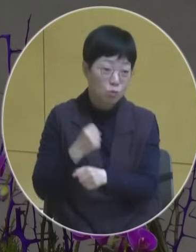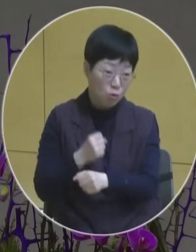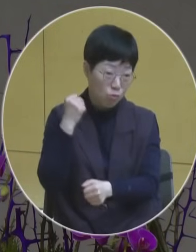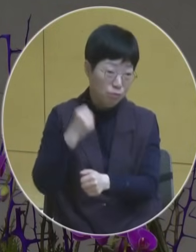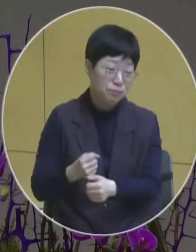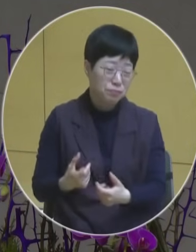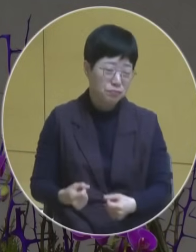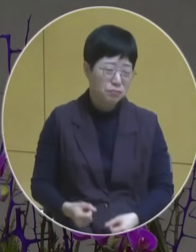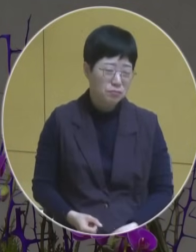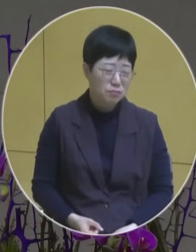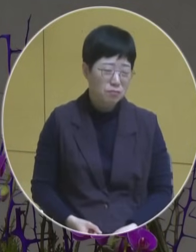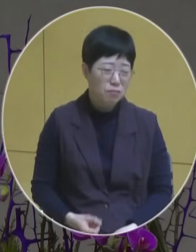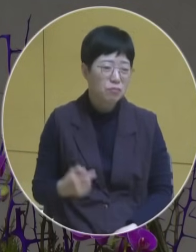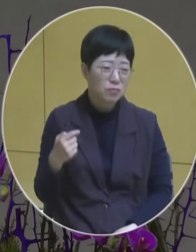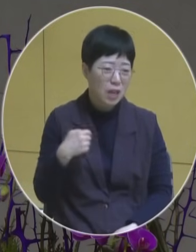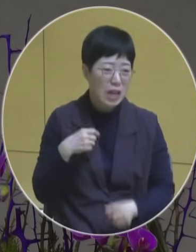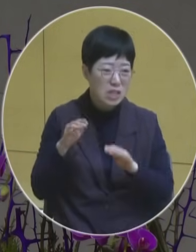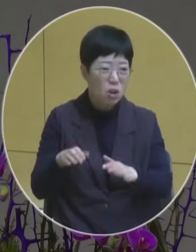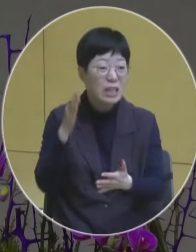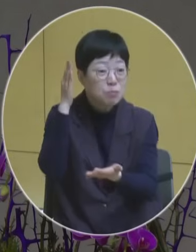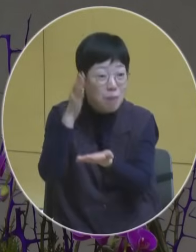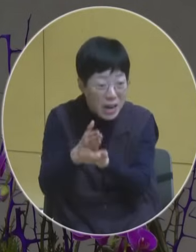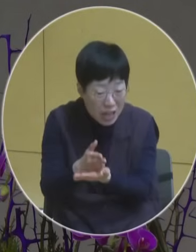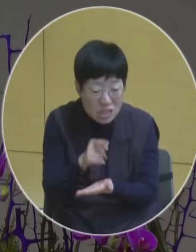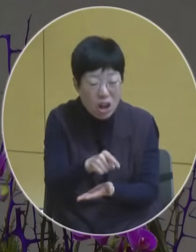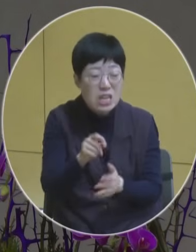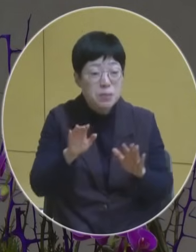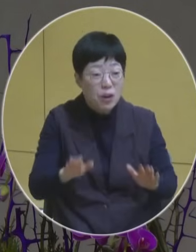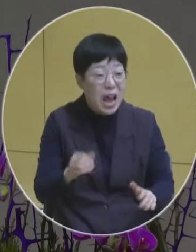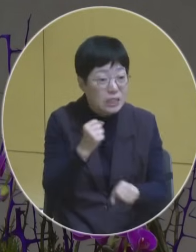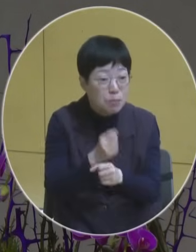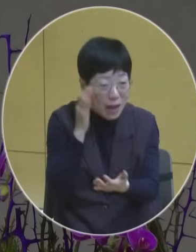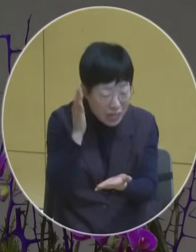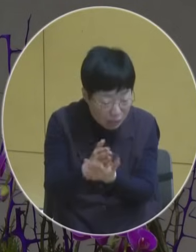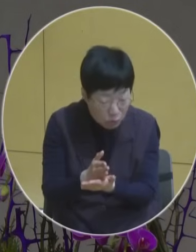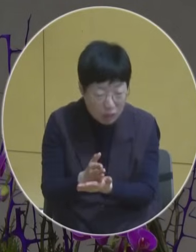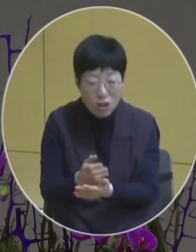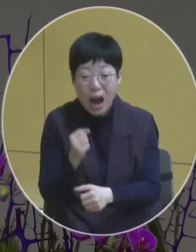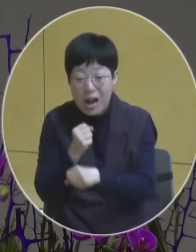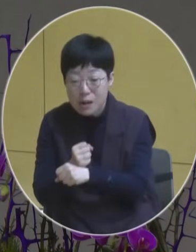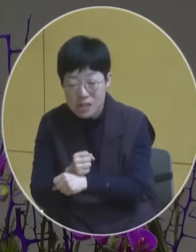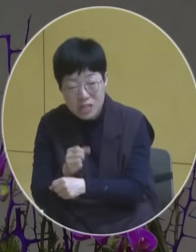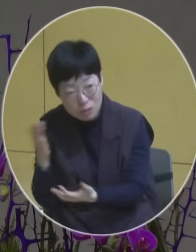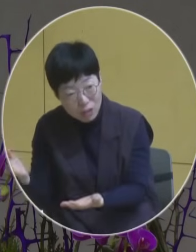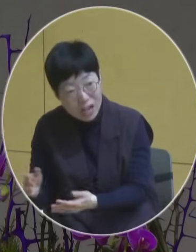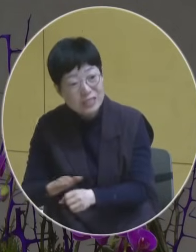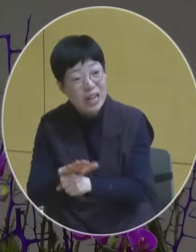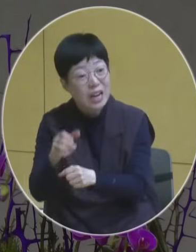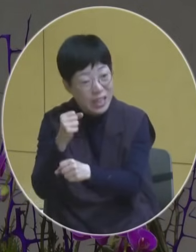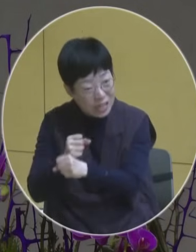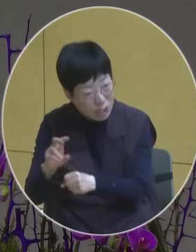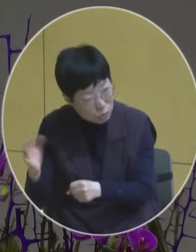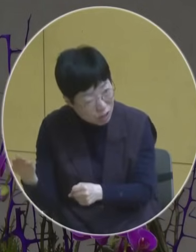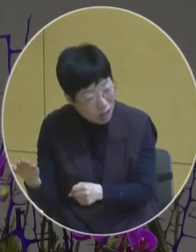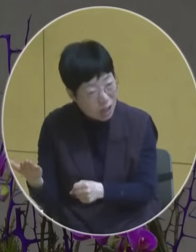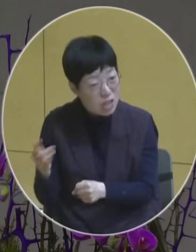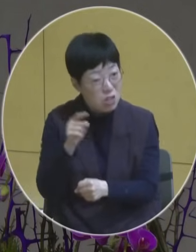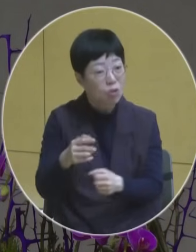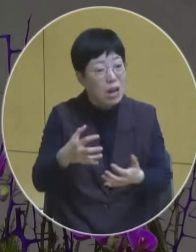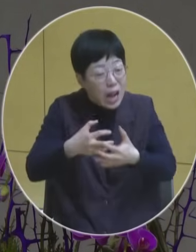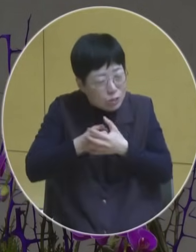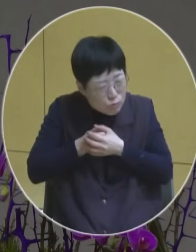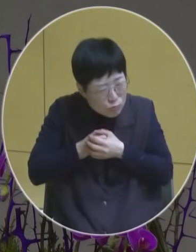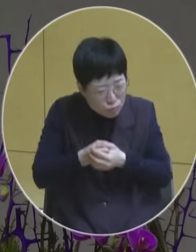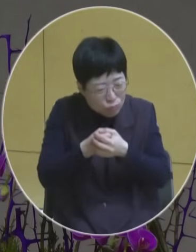되면 분별해요. 아, 내가 이건 하지 말아야 될 말이구나. 이건 해야 될 일이구나. 사랑해야 될 거구나. 이건 내가 품어야